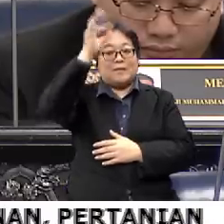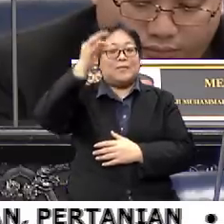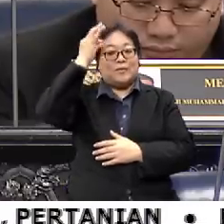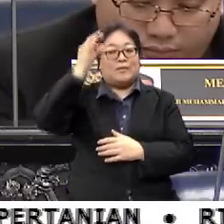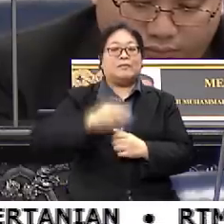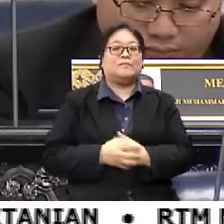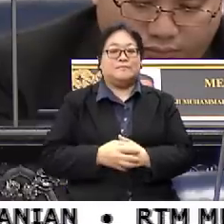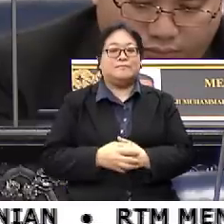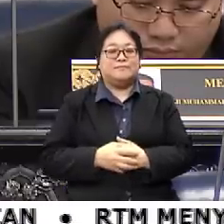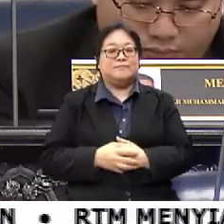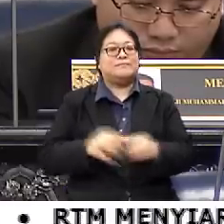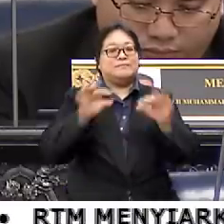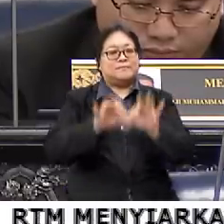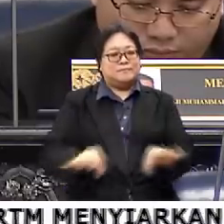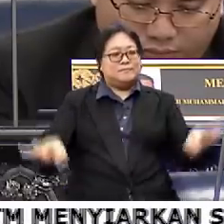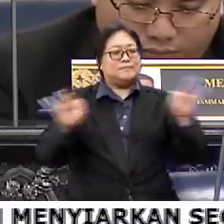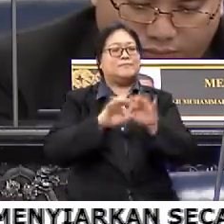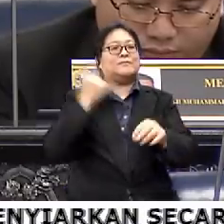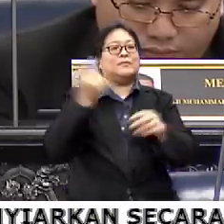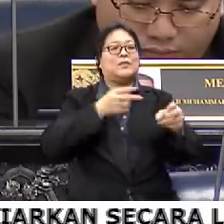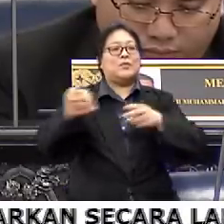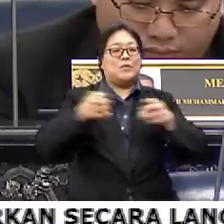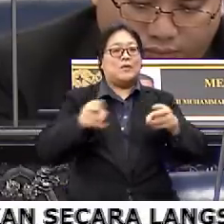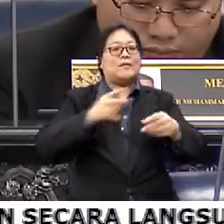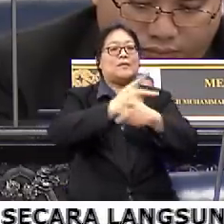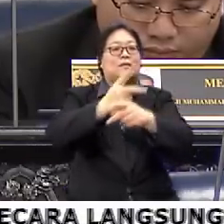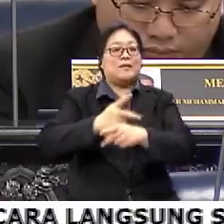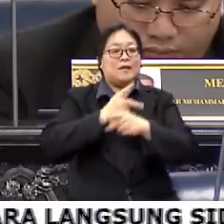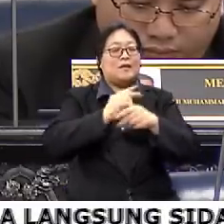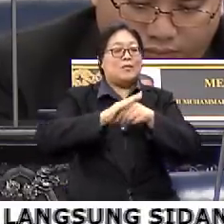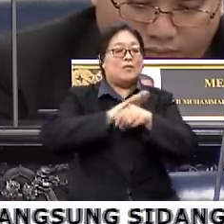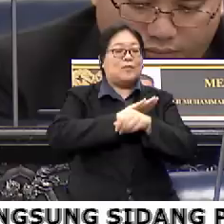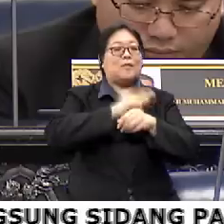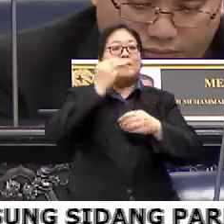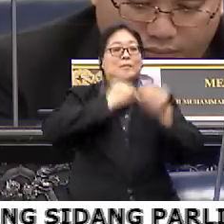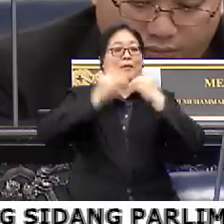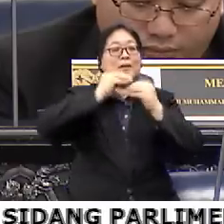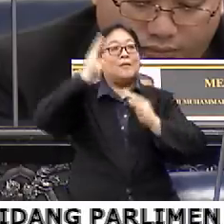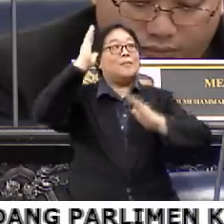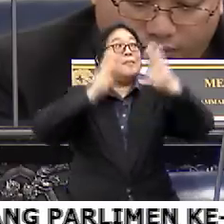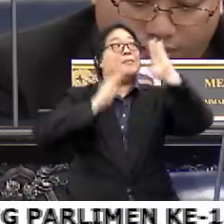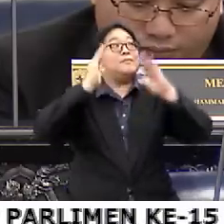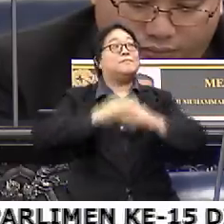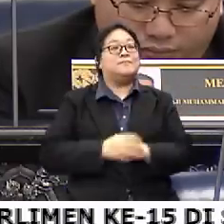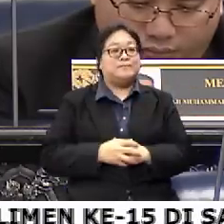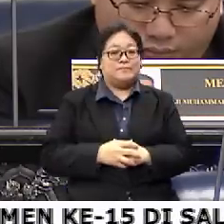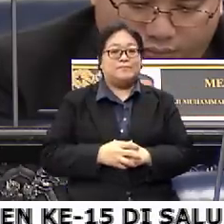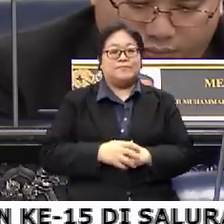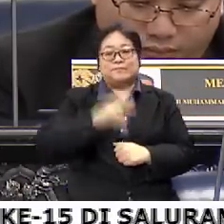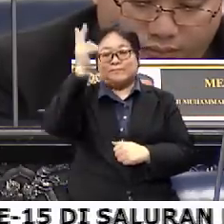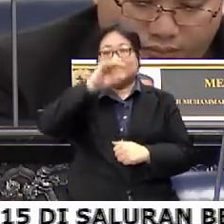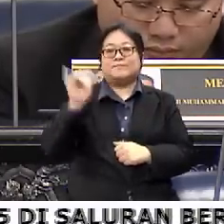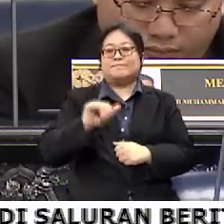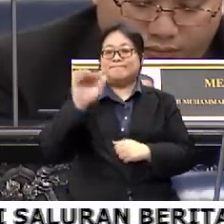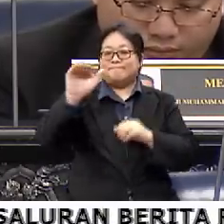Persekutuan. Ini yang penting sebagai satu usaha keterjaminan makanan negara ataupun National Food Security dengan izin. Kerajaan